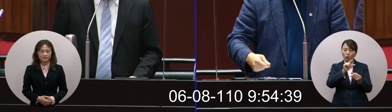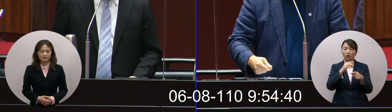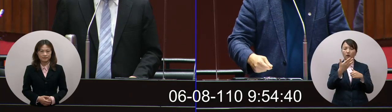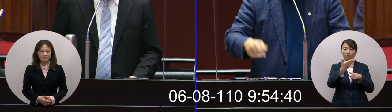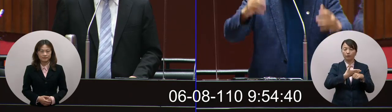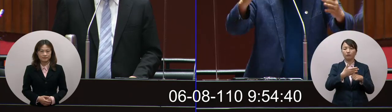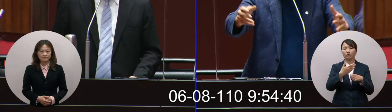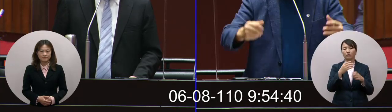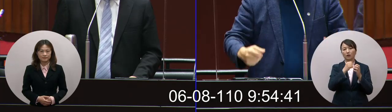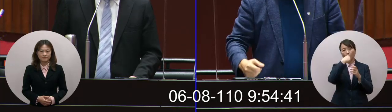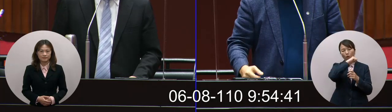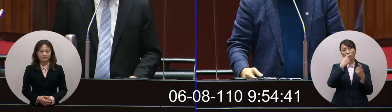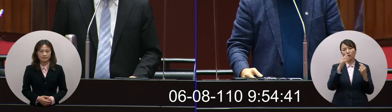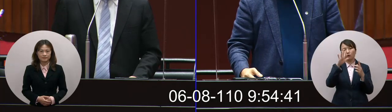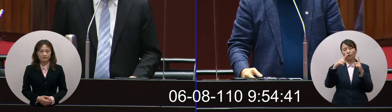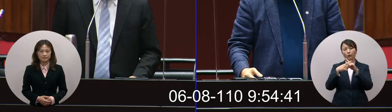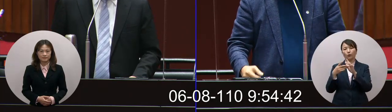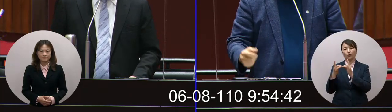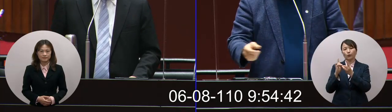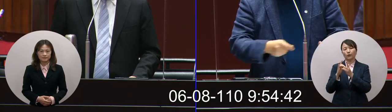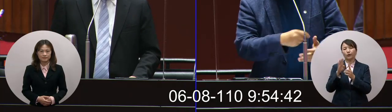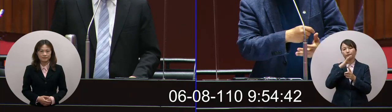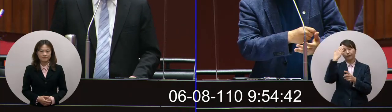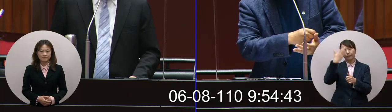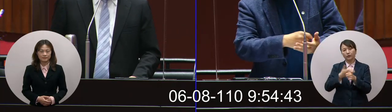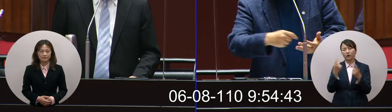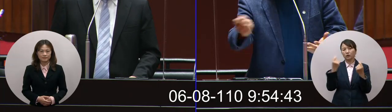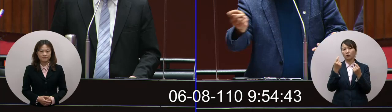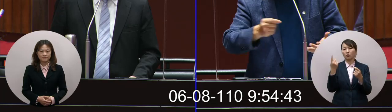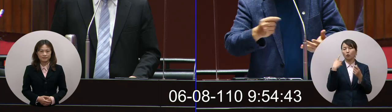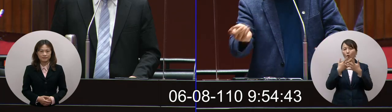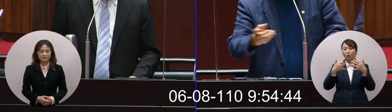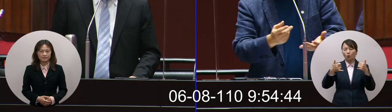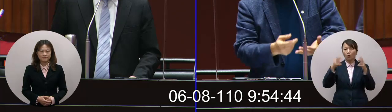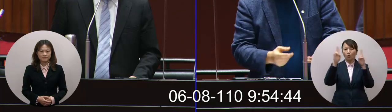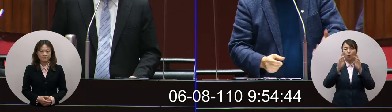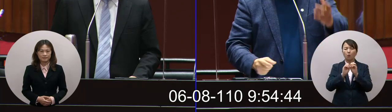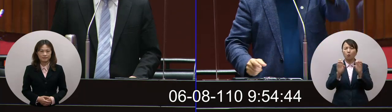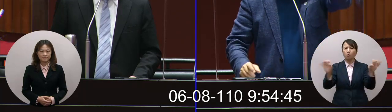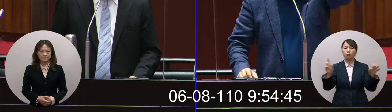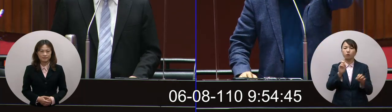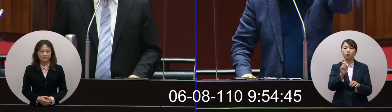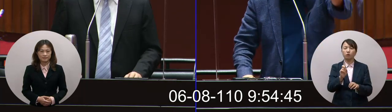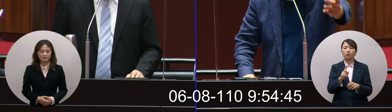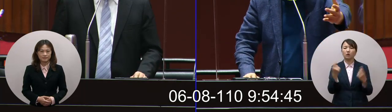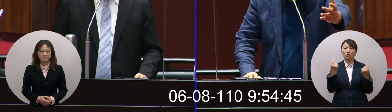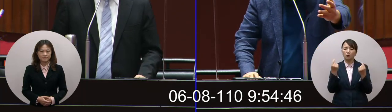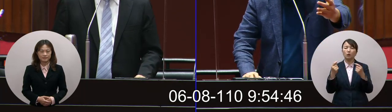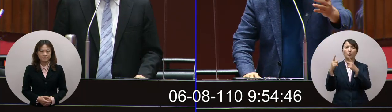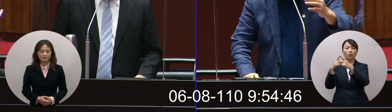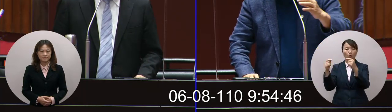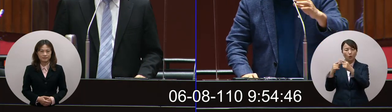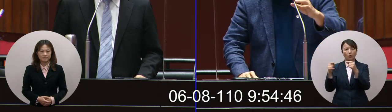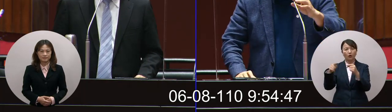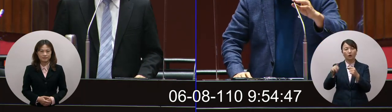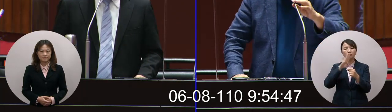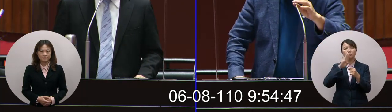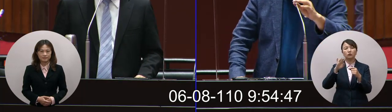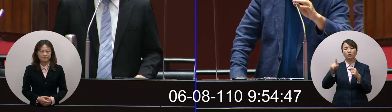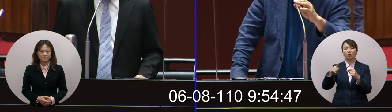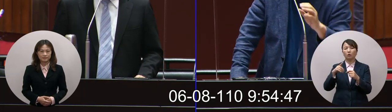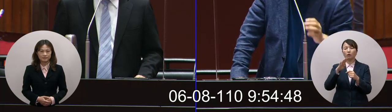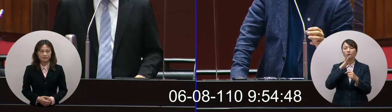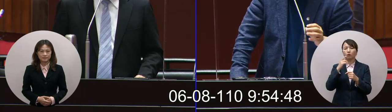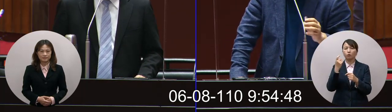呢，就是有人扯后腿。帮罗长安尼一直看，一直甲伊讲，哦，日本的外相茂